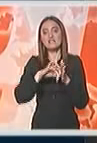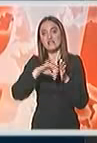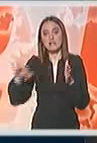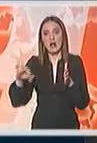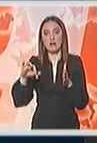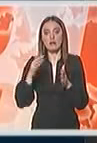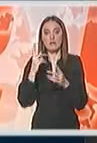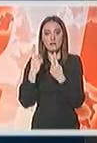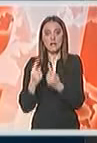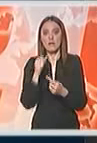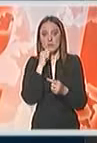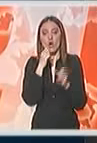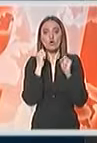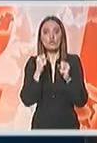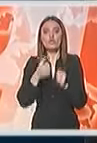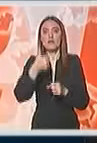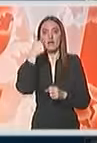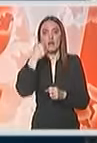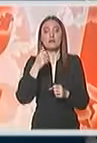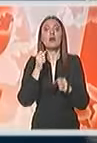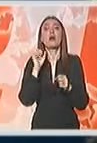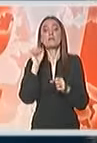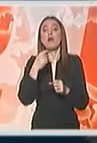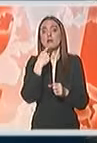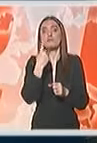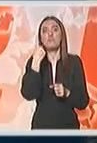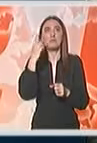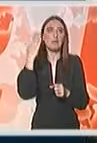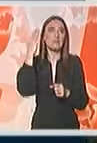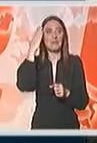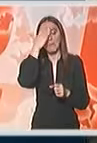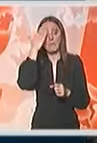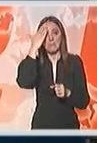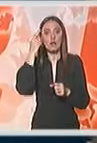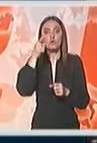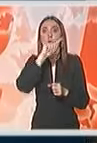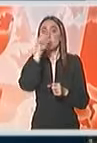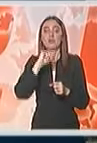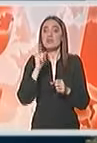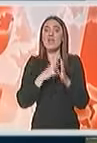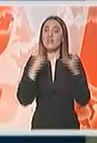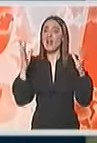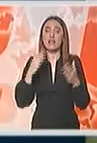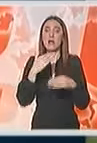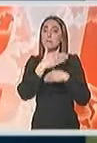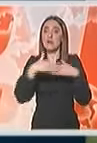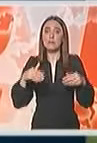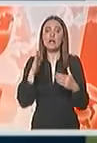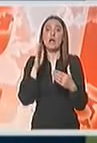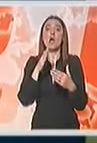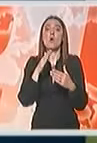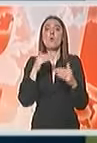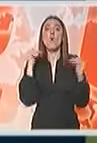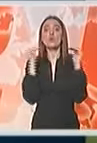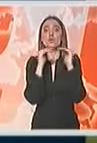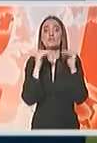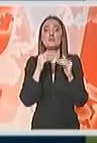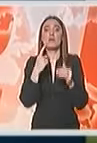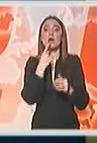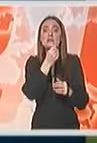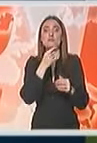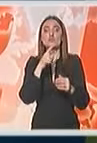se održava jedna, da kažemo, jedna iluzija da to pitanje nije velika prepreka u odnosima između Amerike i